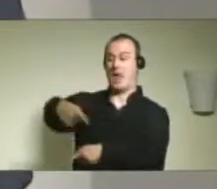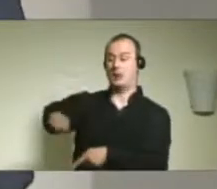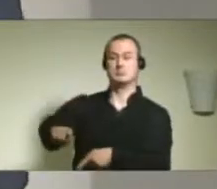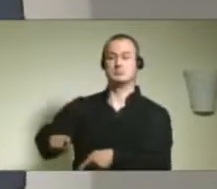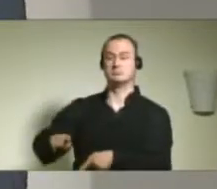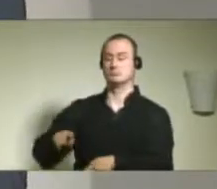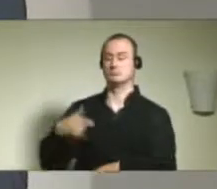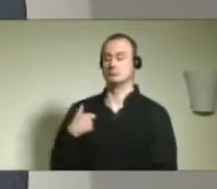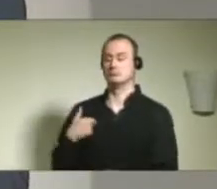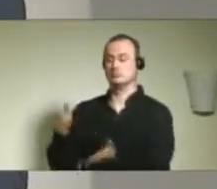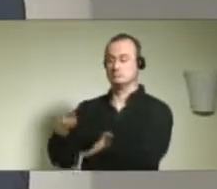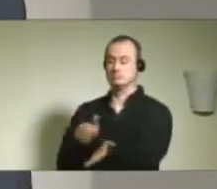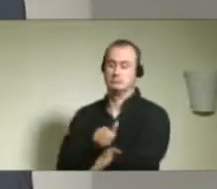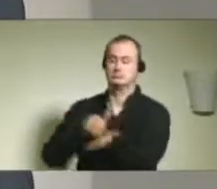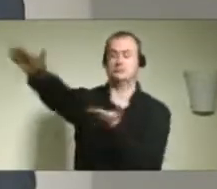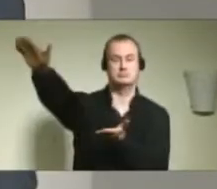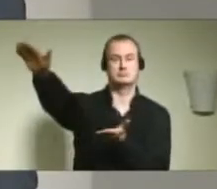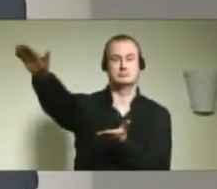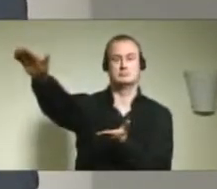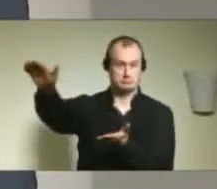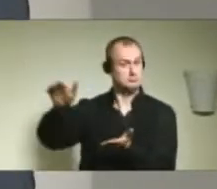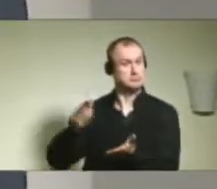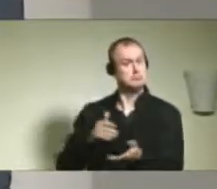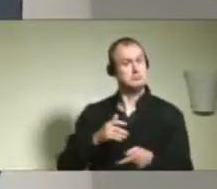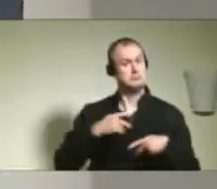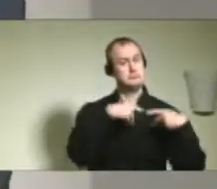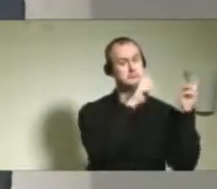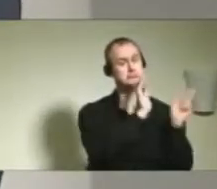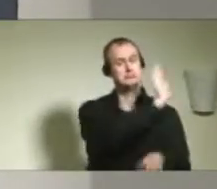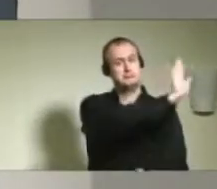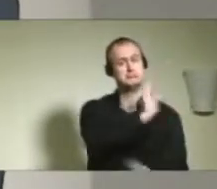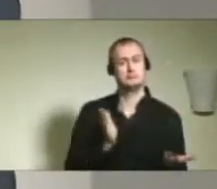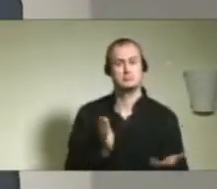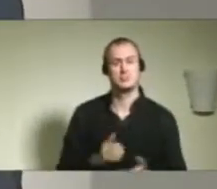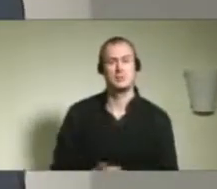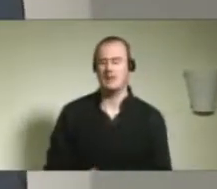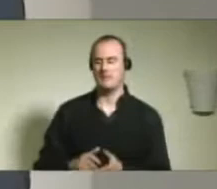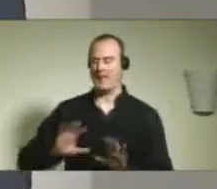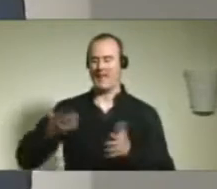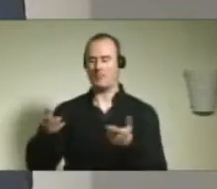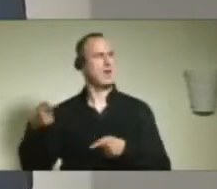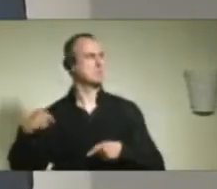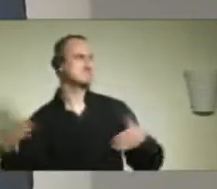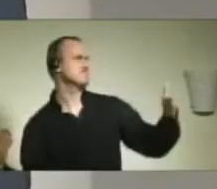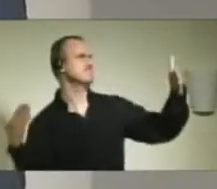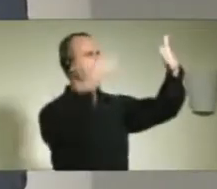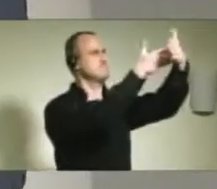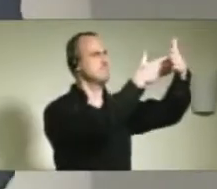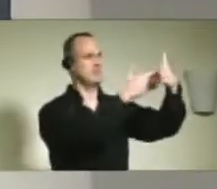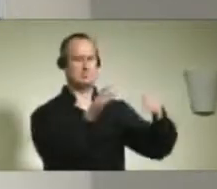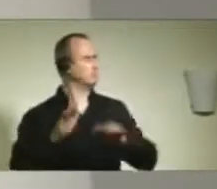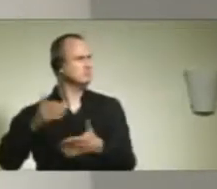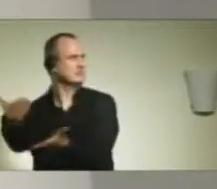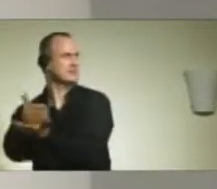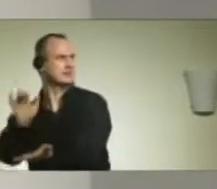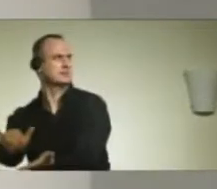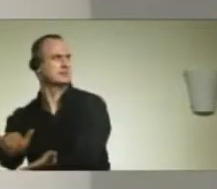réalité avec laquelle on est confronté. Comment on peut légalement bloquer l'employeur